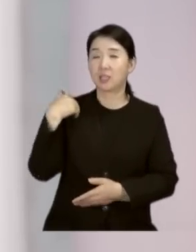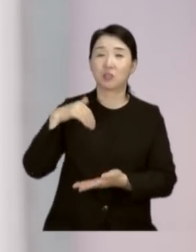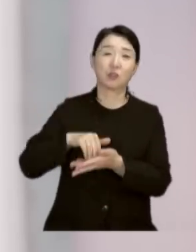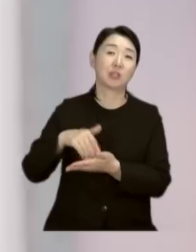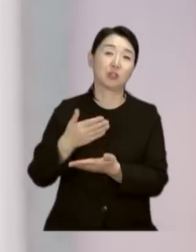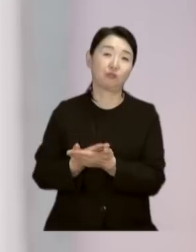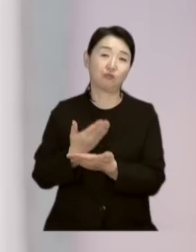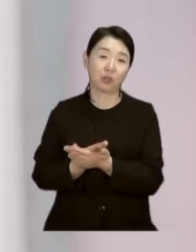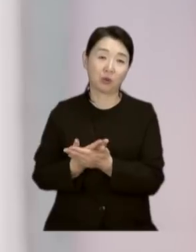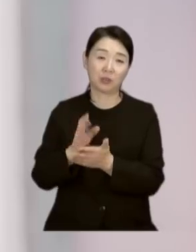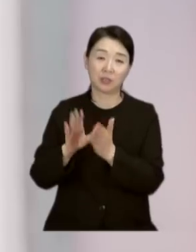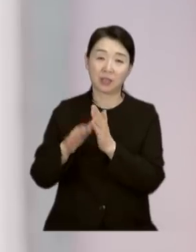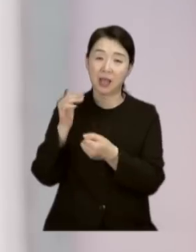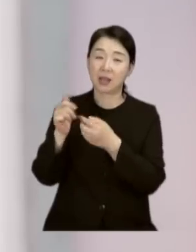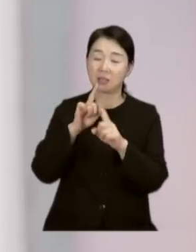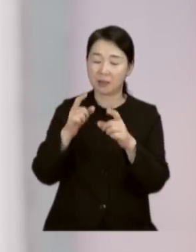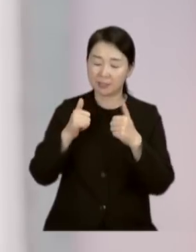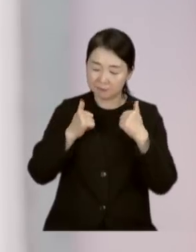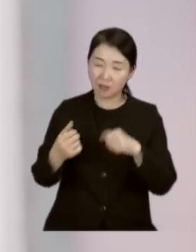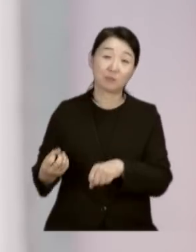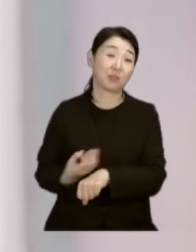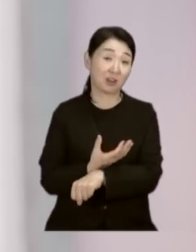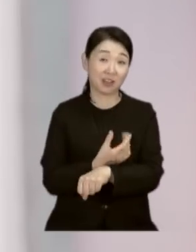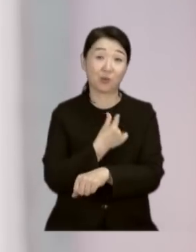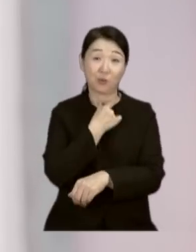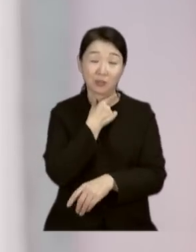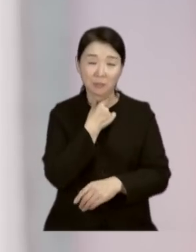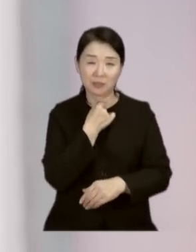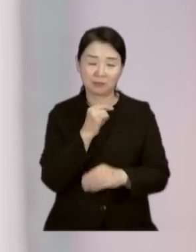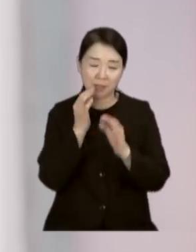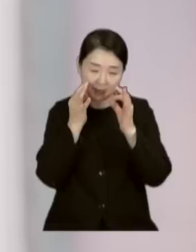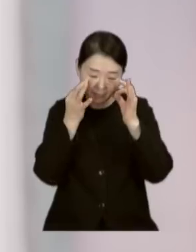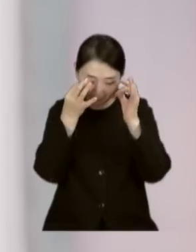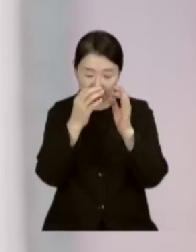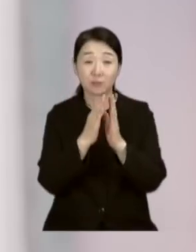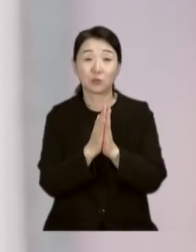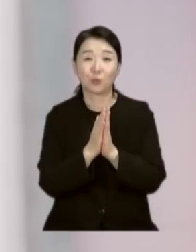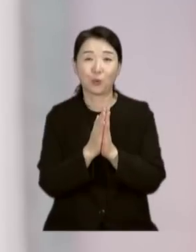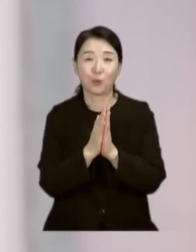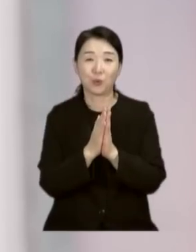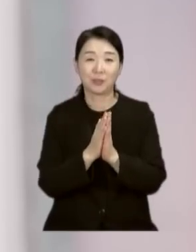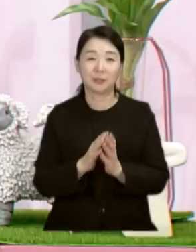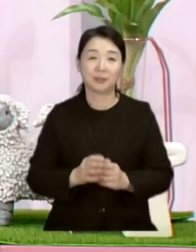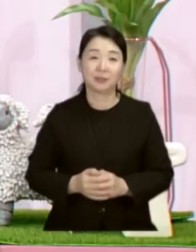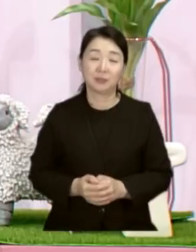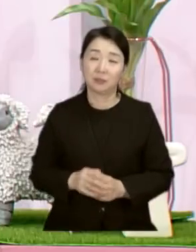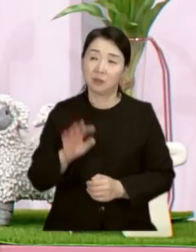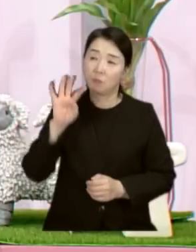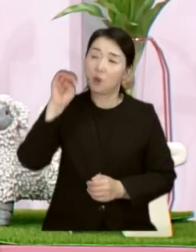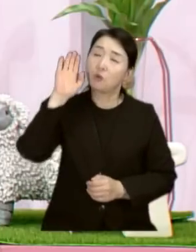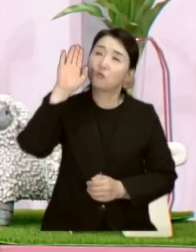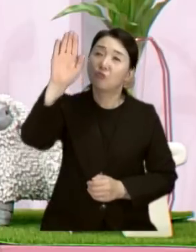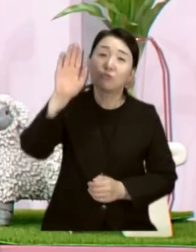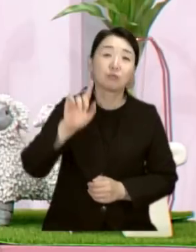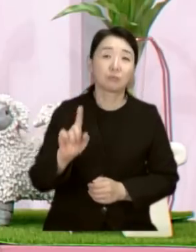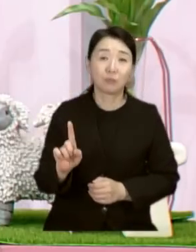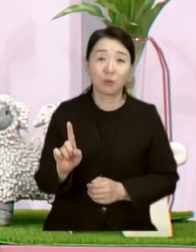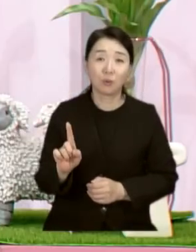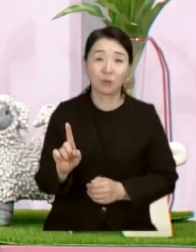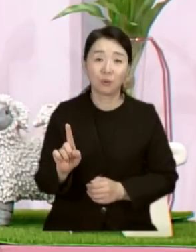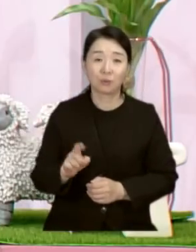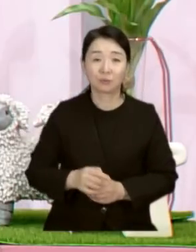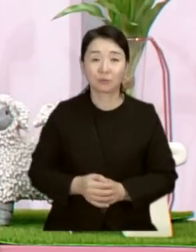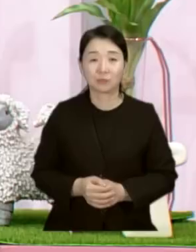되찾아주시면 정말 하나님 말씀 열심히 전하겠다. 정말 간절히 기도를 했어요. 근데 며칠 후에 정말 거짓말